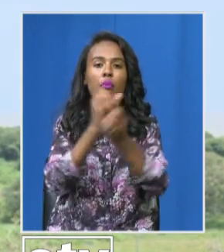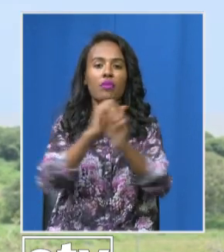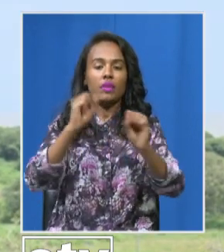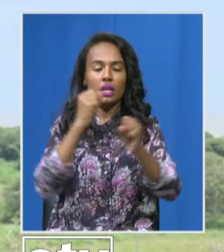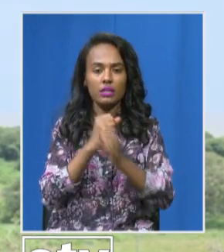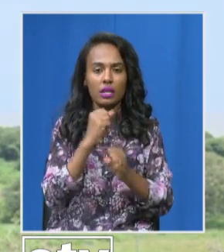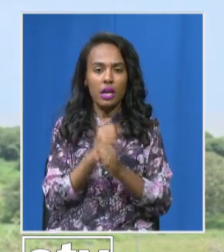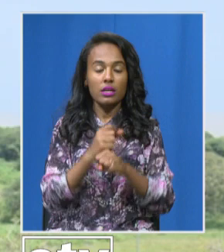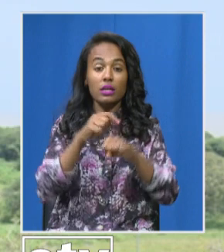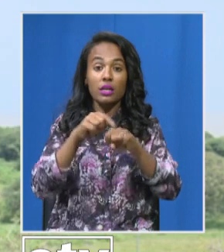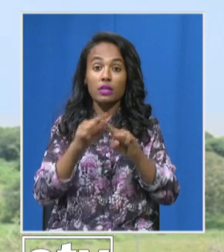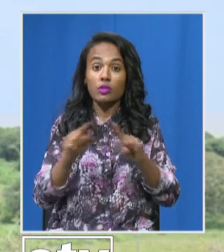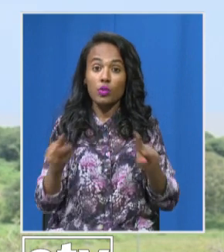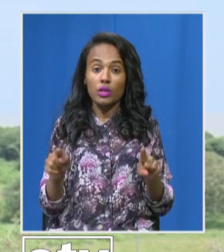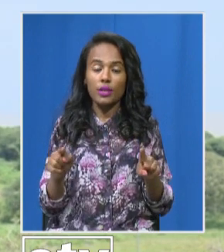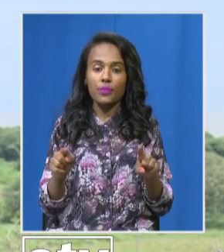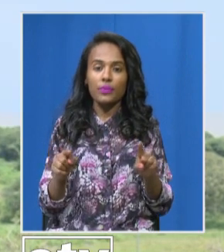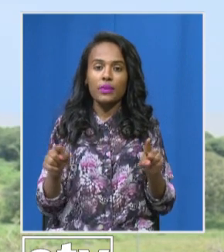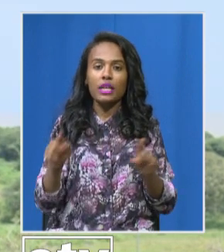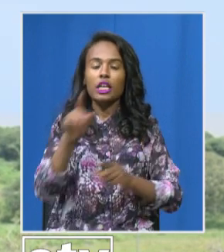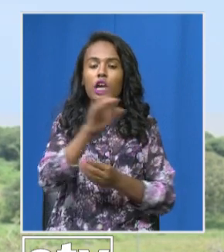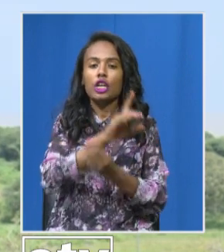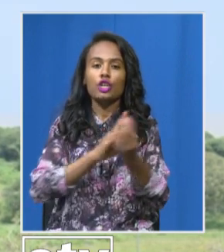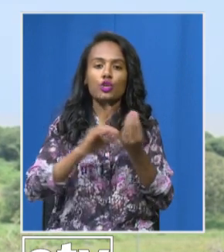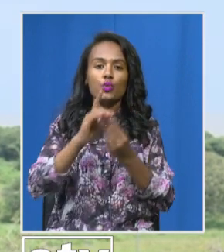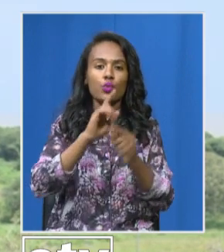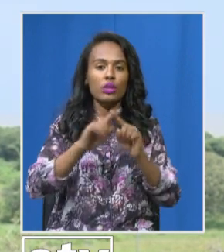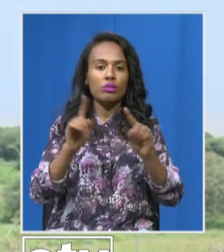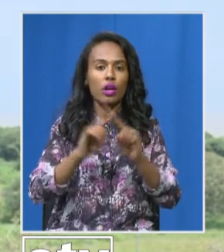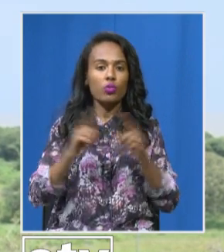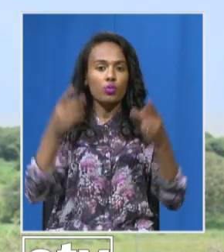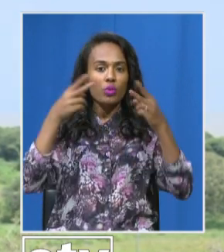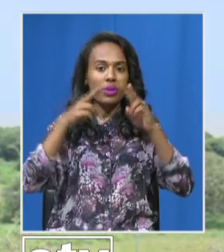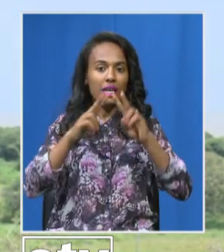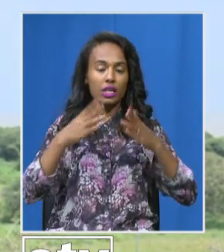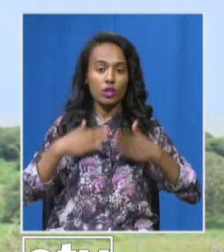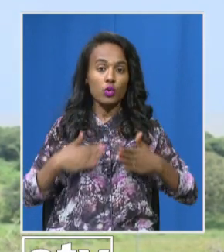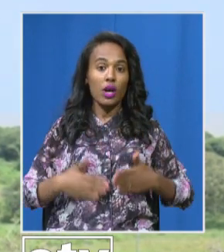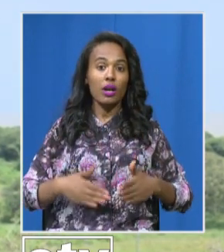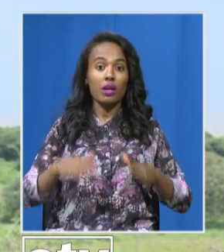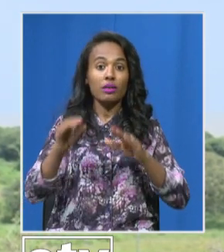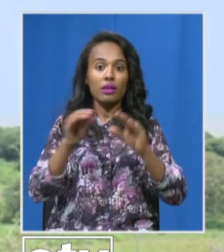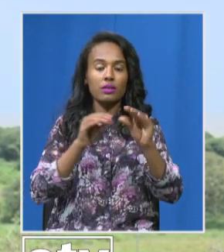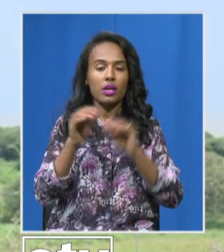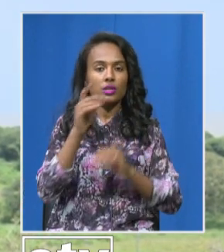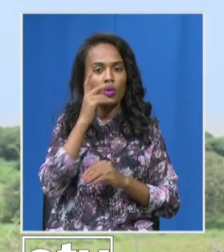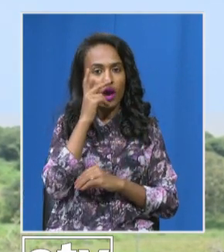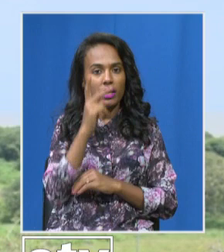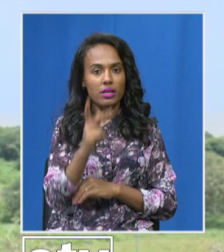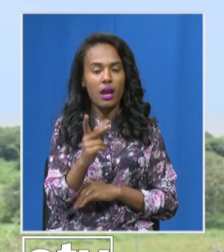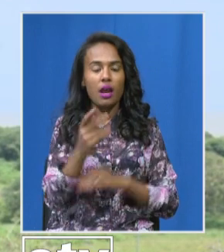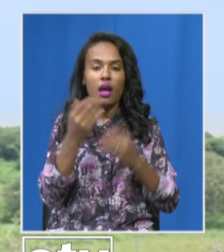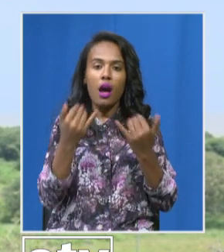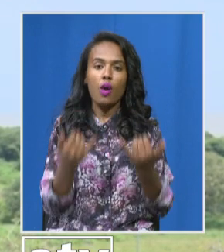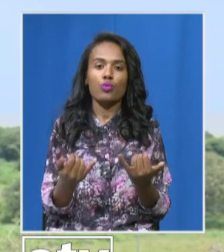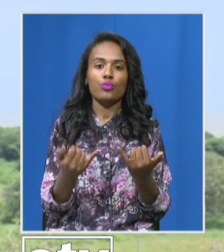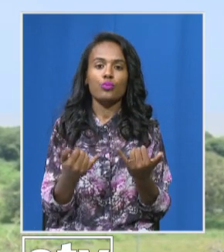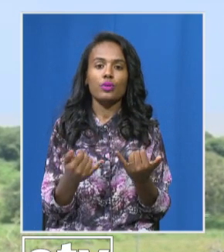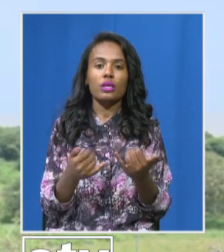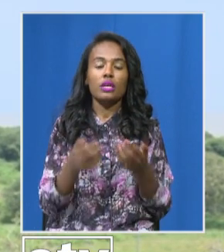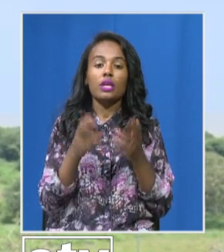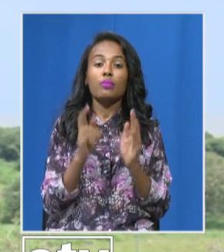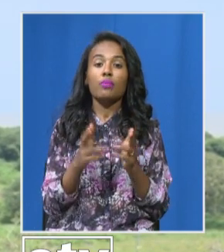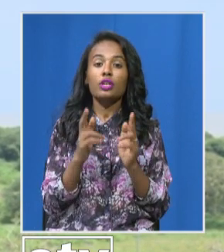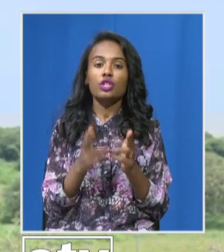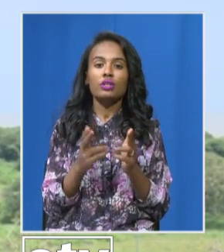እንሰራለን። ለጊዜው ግን የክልሉ የተለያዩ የሚመለከታቸው አካላት እንግዲህ ተዟዙረን አይተናል። አሁንም ኢመርጀንሲ